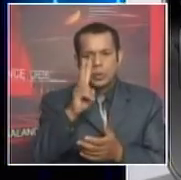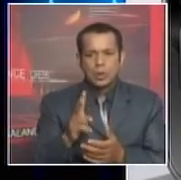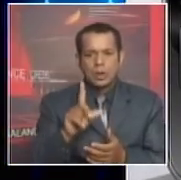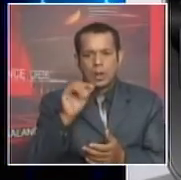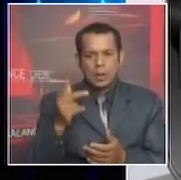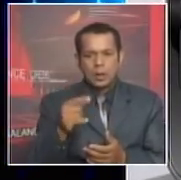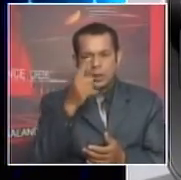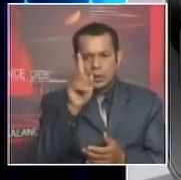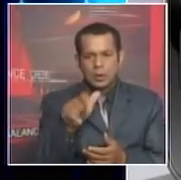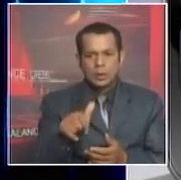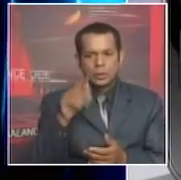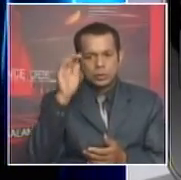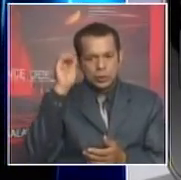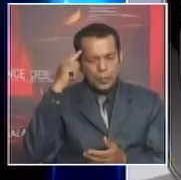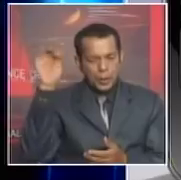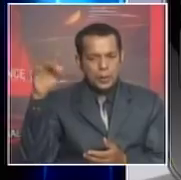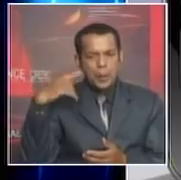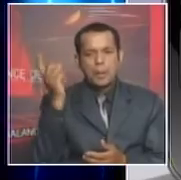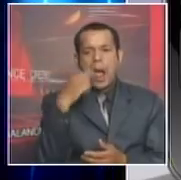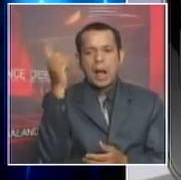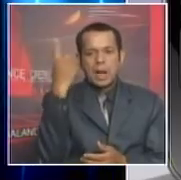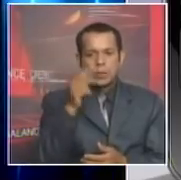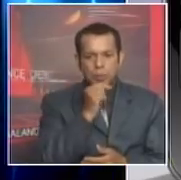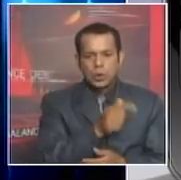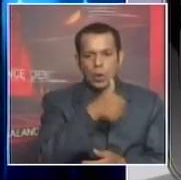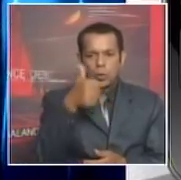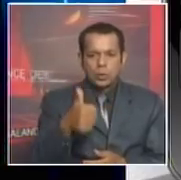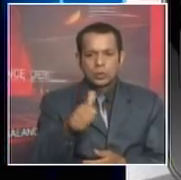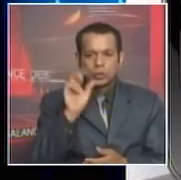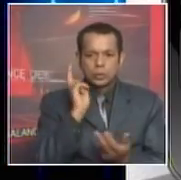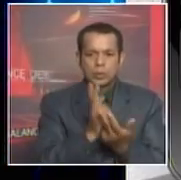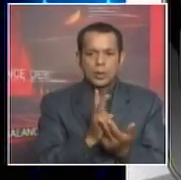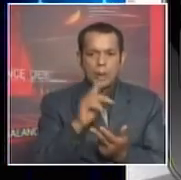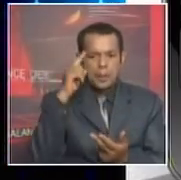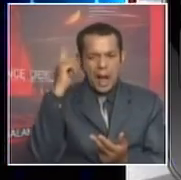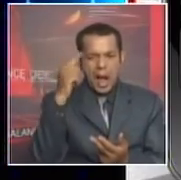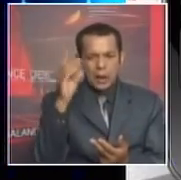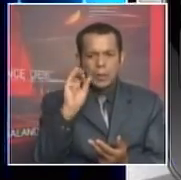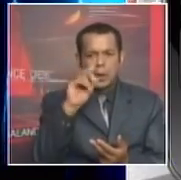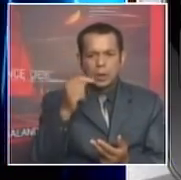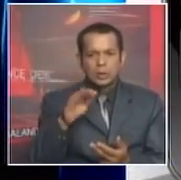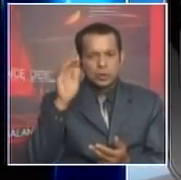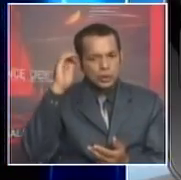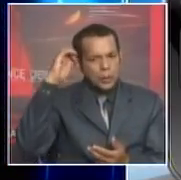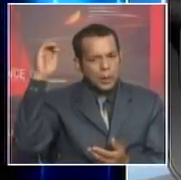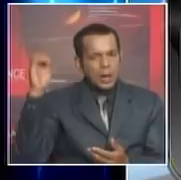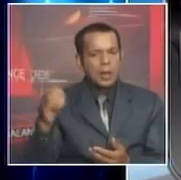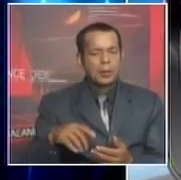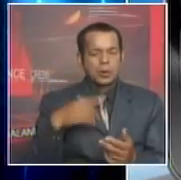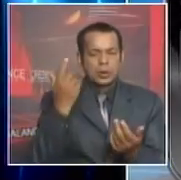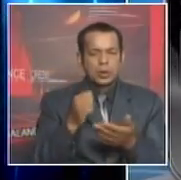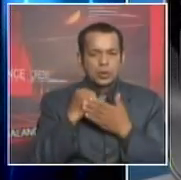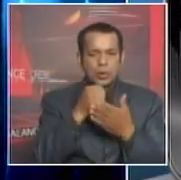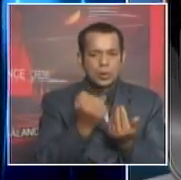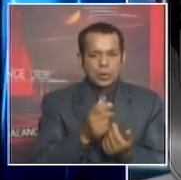हुन्छन्, एक तपाईँको सपनालाई पागलपन भन्छन्, अर्का हुन्छन् जो तपाईँको पागलपनलाई सपना बनाउने प्रेरणा दिन्छन्,